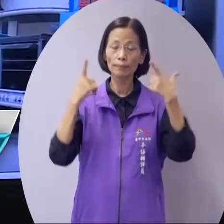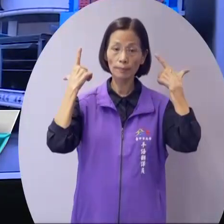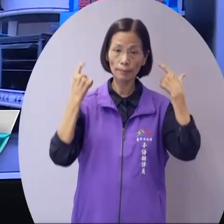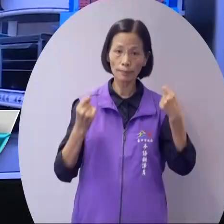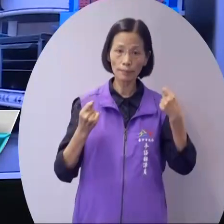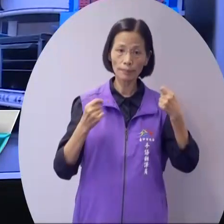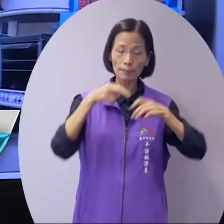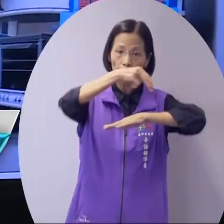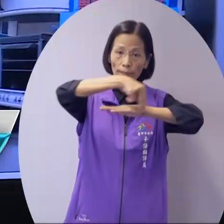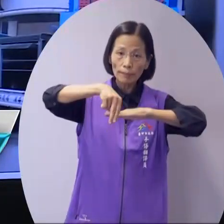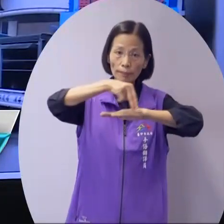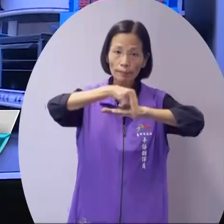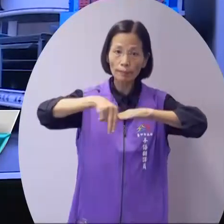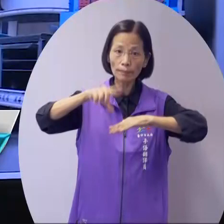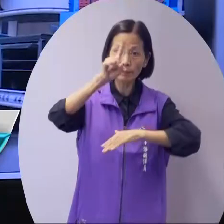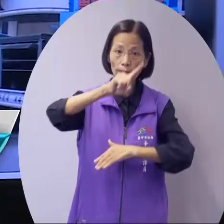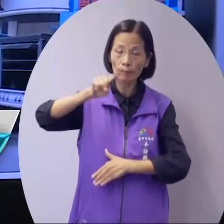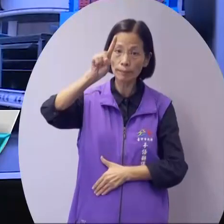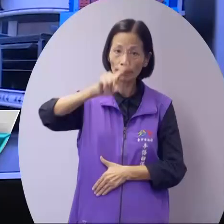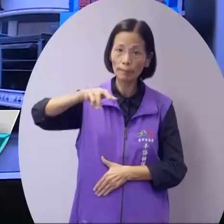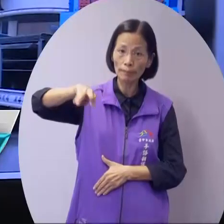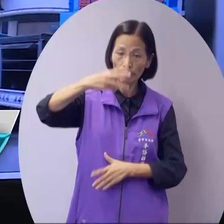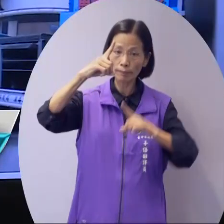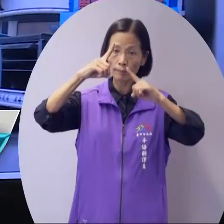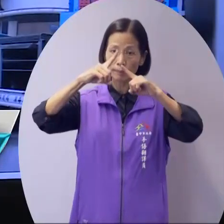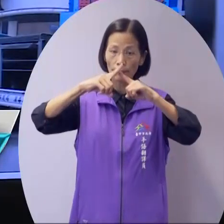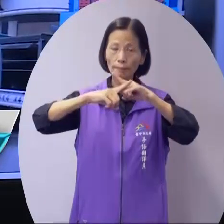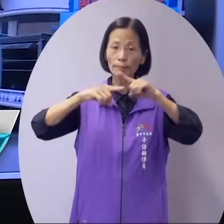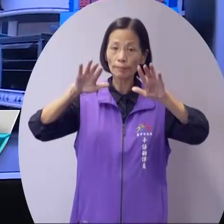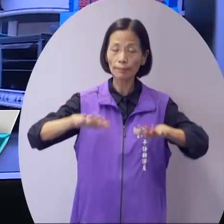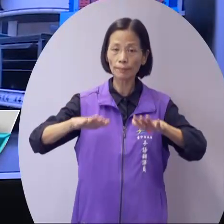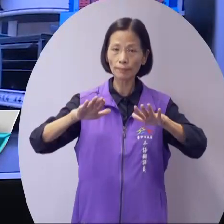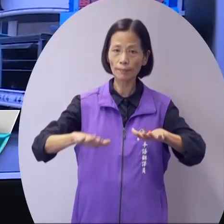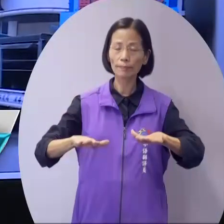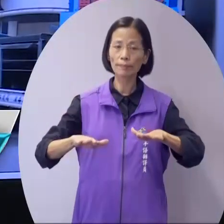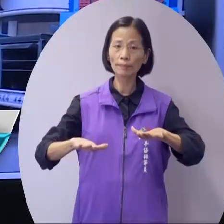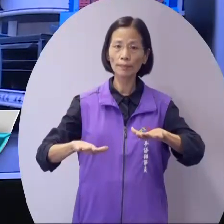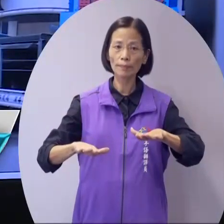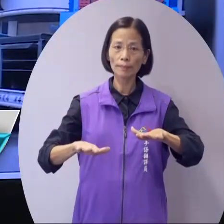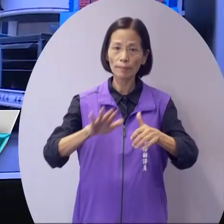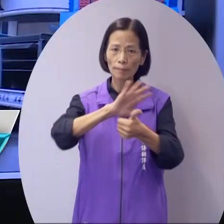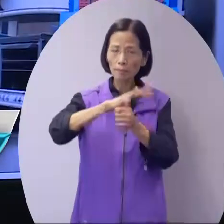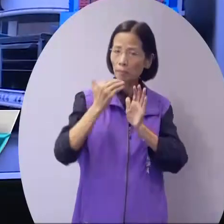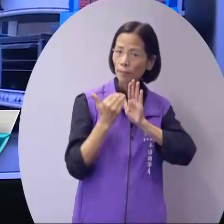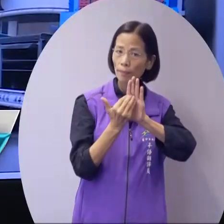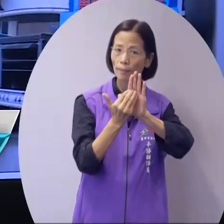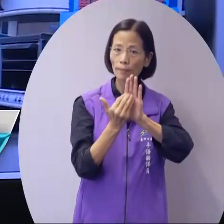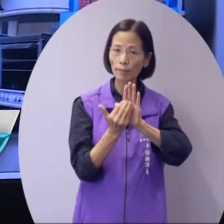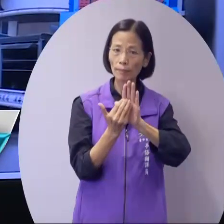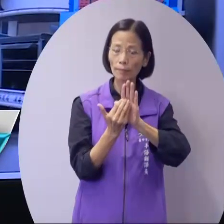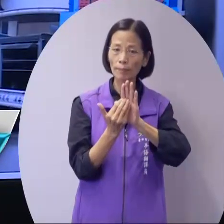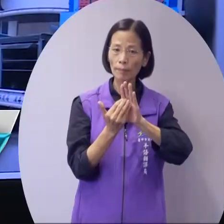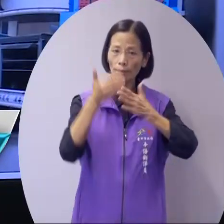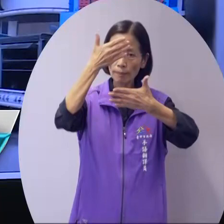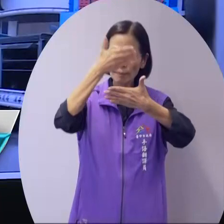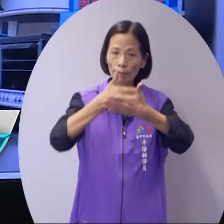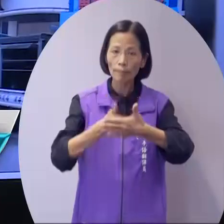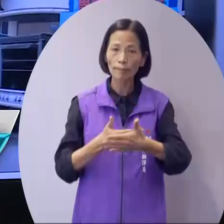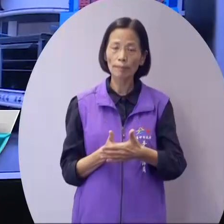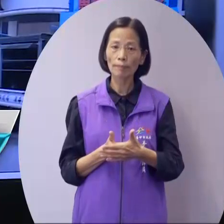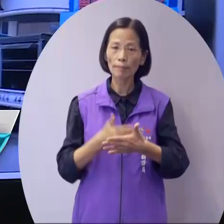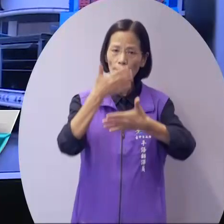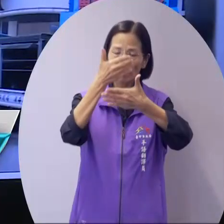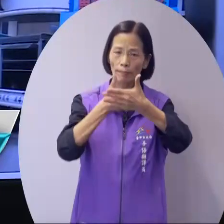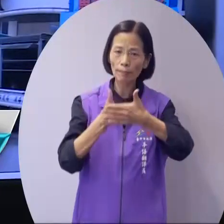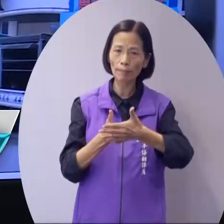是规划1300人的容流量，那现在呢，为了加强防疫呢，我们检讨滚